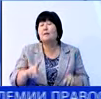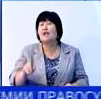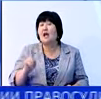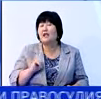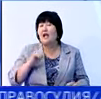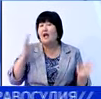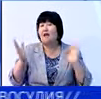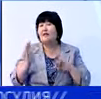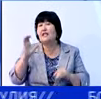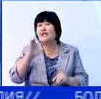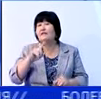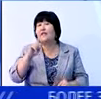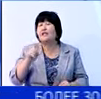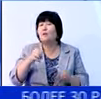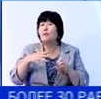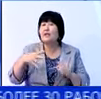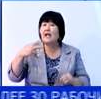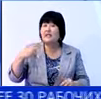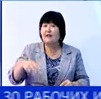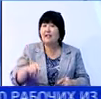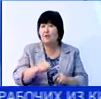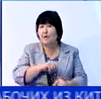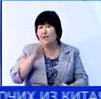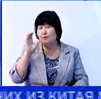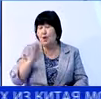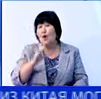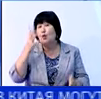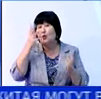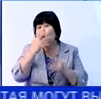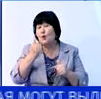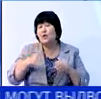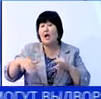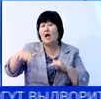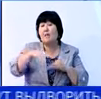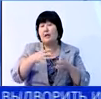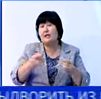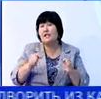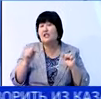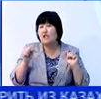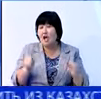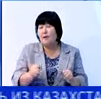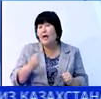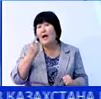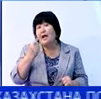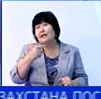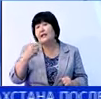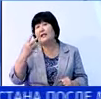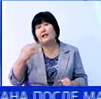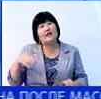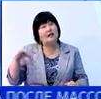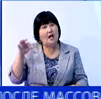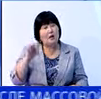ожидается ветер северо-западный 15-20 метров в секунду. Ночью на поверхности почвы заморозки 1-3